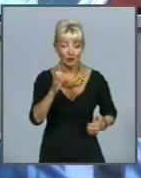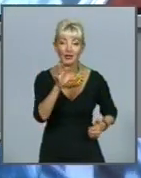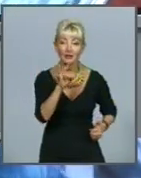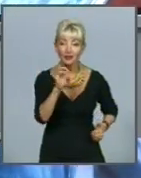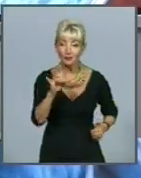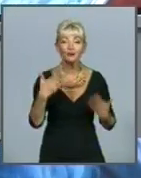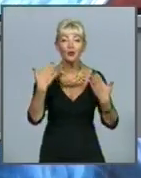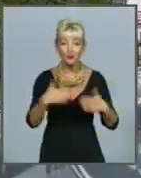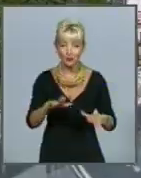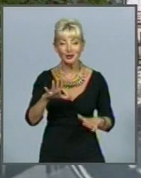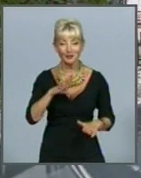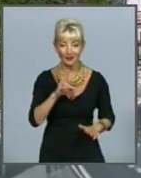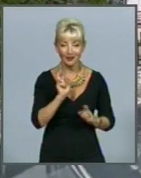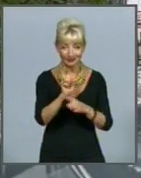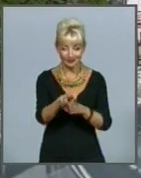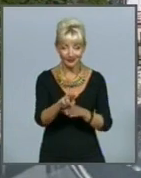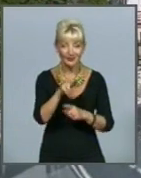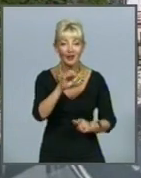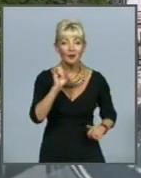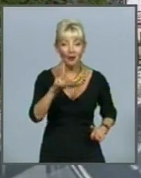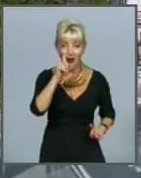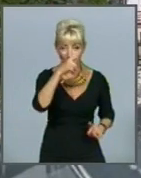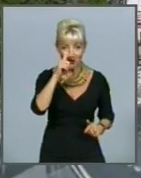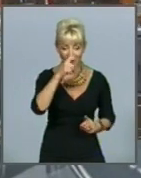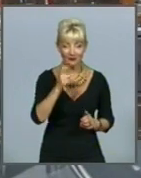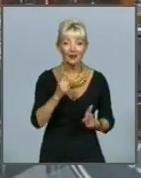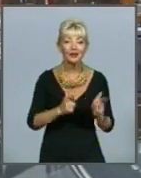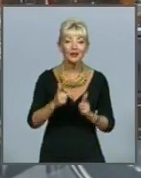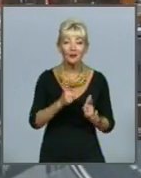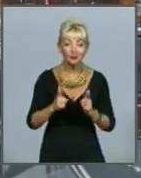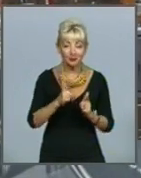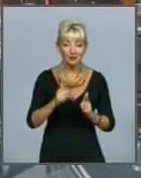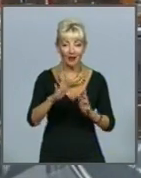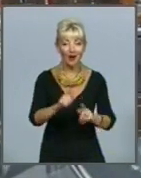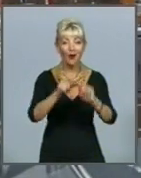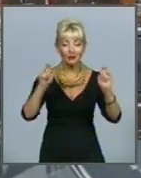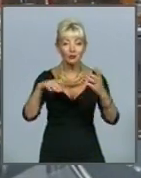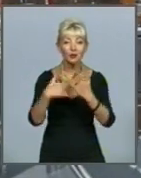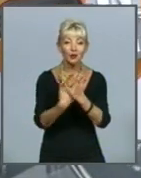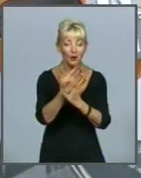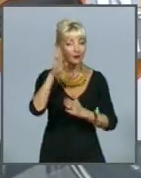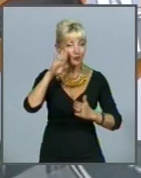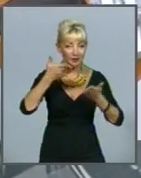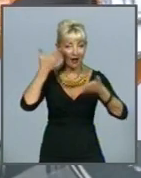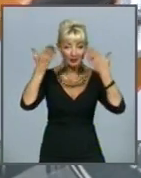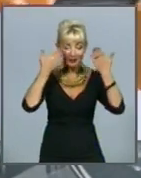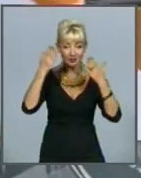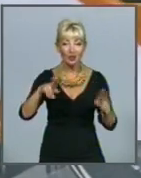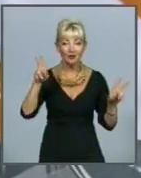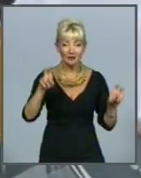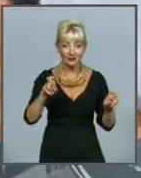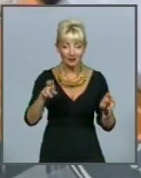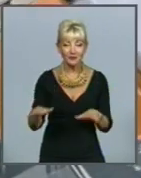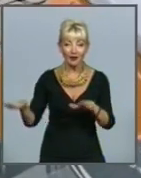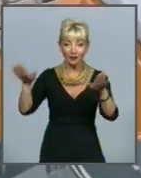тест-драйв. У парку Горького готують до відкриття новий водний атракціон під назвою «Літаючий човник». Він